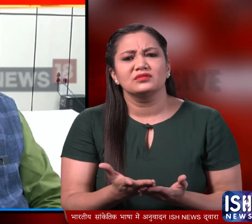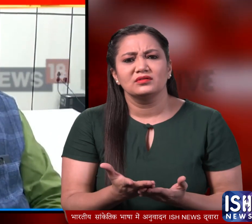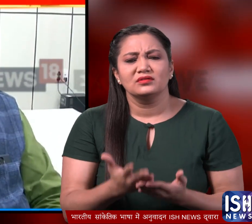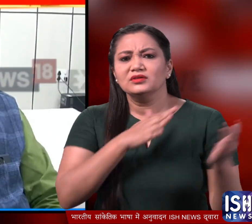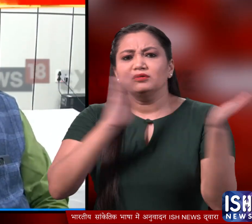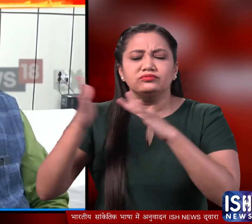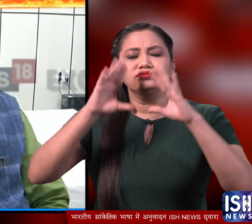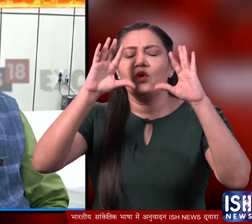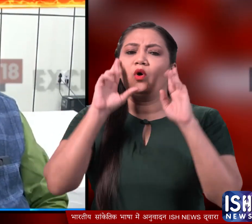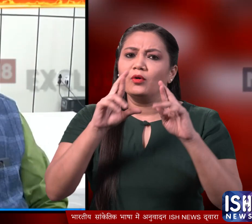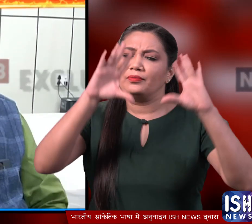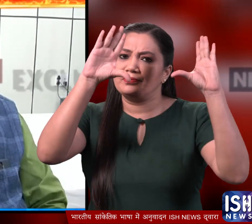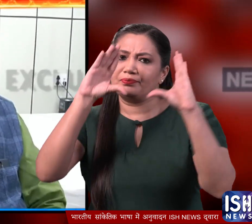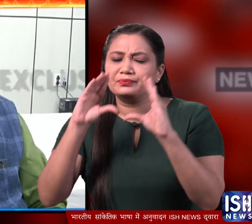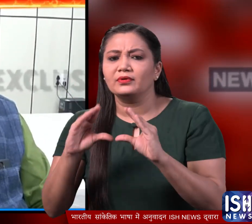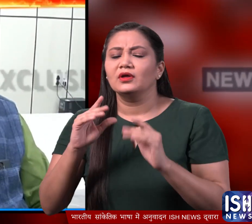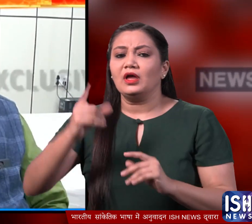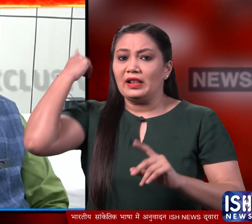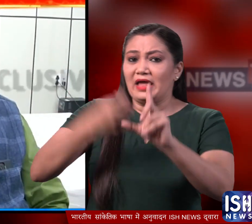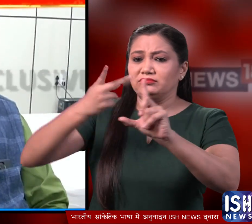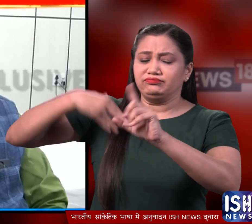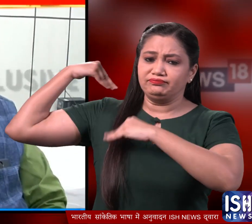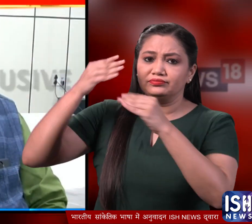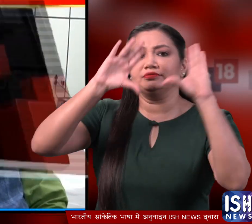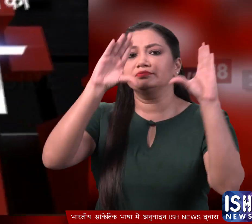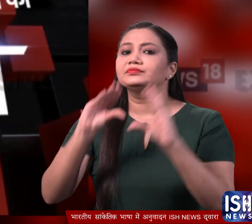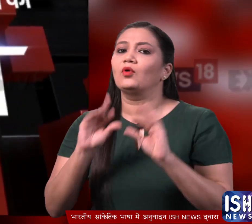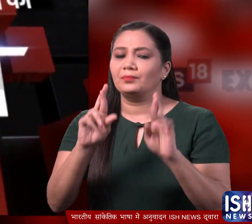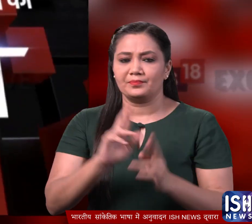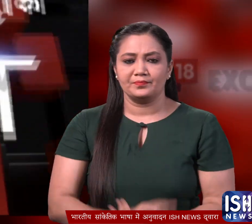لگتا ہے کہ یہ پردوشن کا آسطر اس بار پچھلے سالوں کی